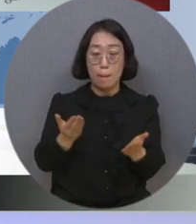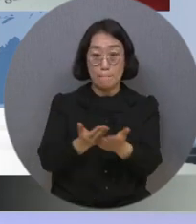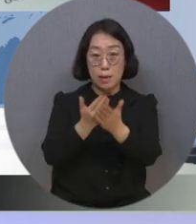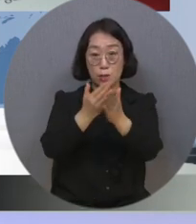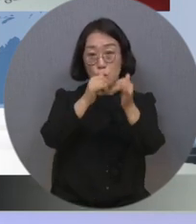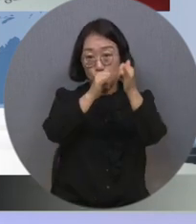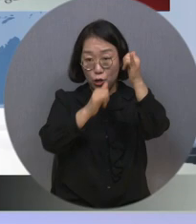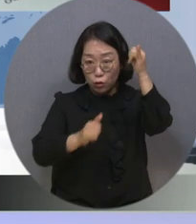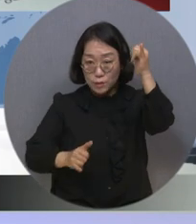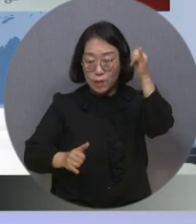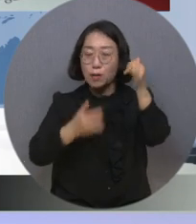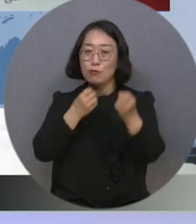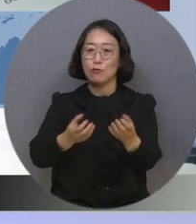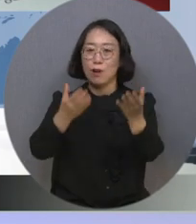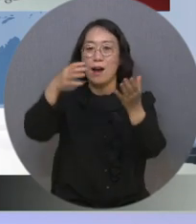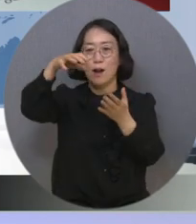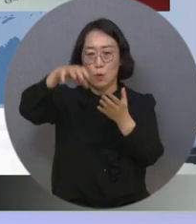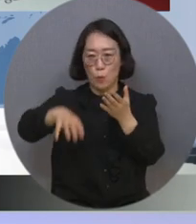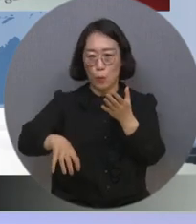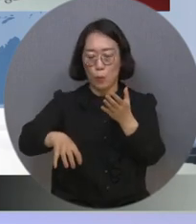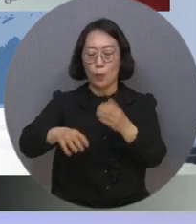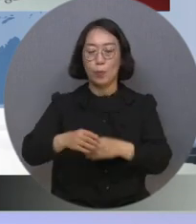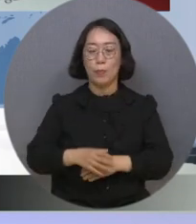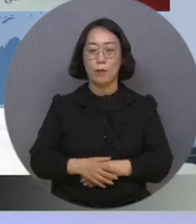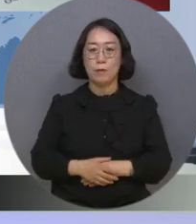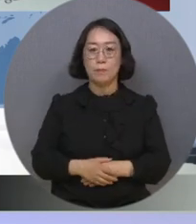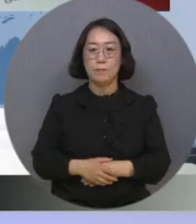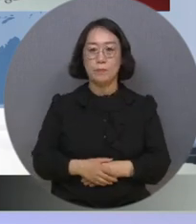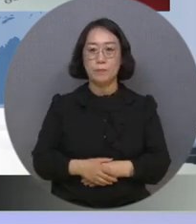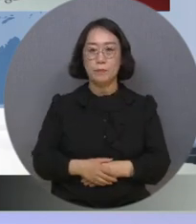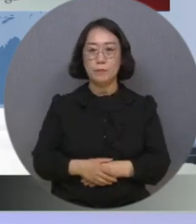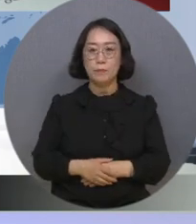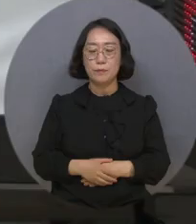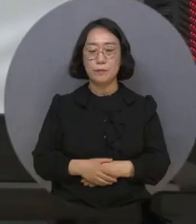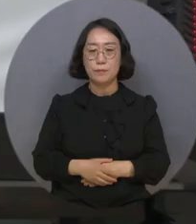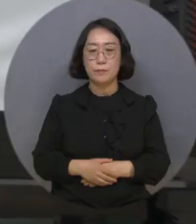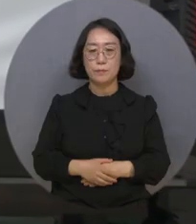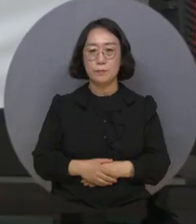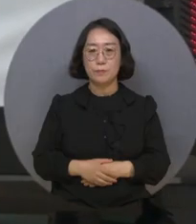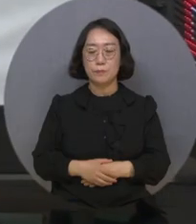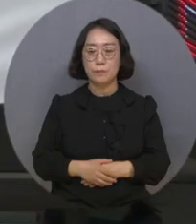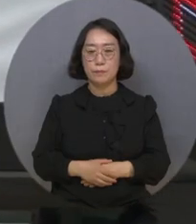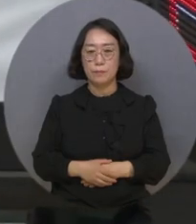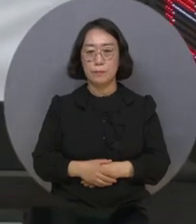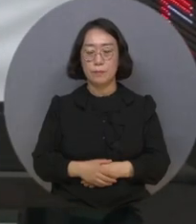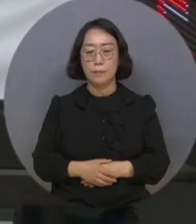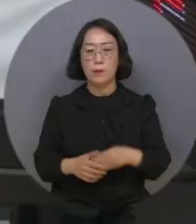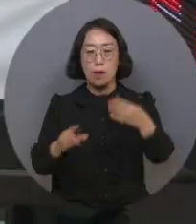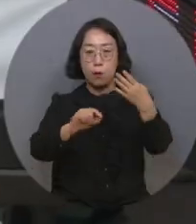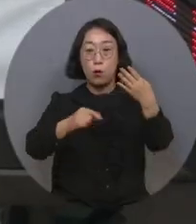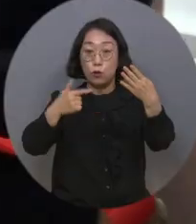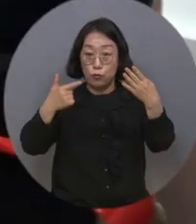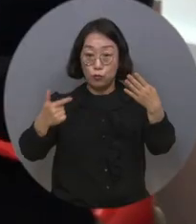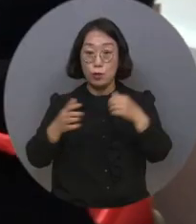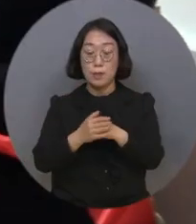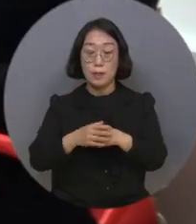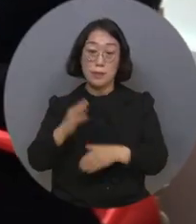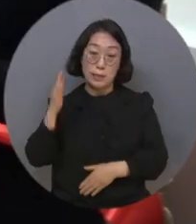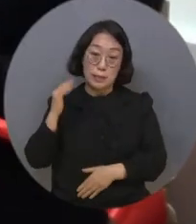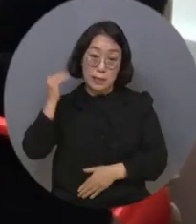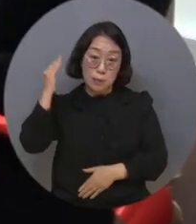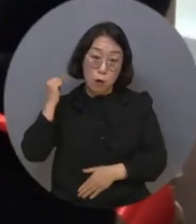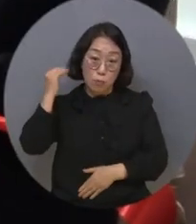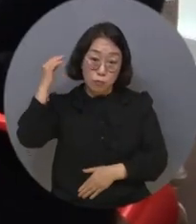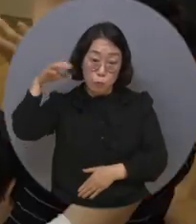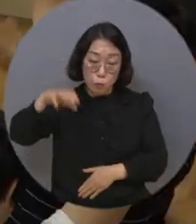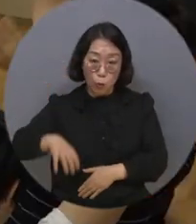돌아보고 축하하는 시간이었는데요. 정운성 기자가 전합니다. 지난 6일 의정부 미랄복지재단의 이전